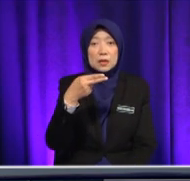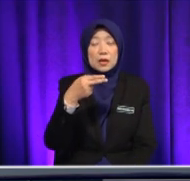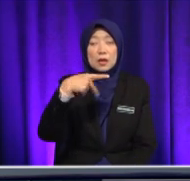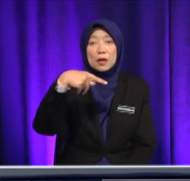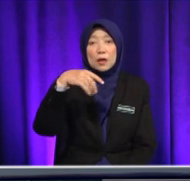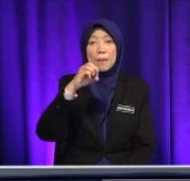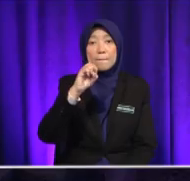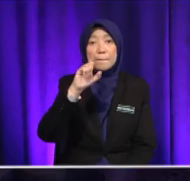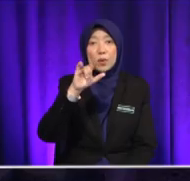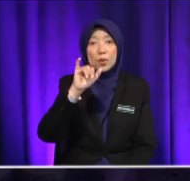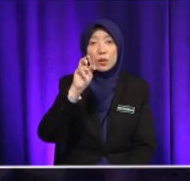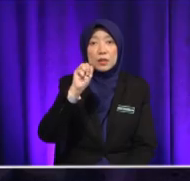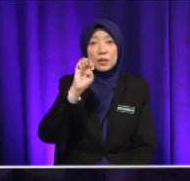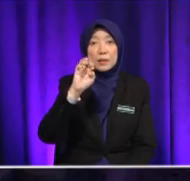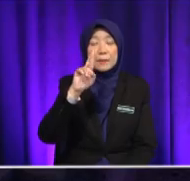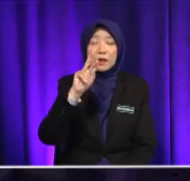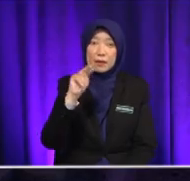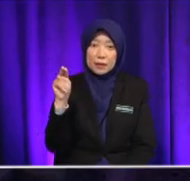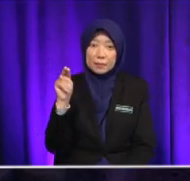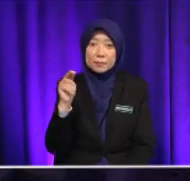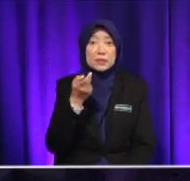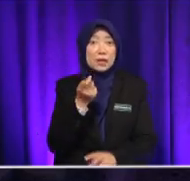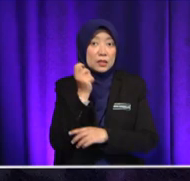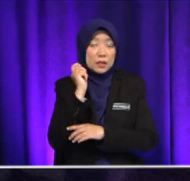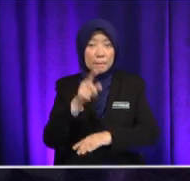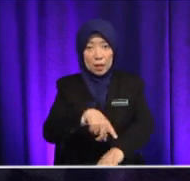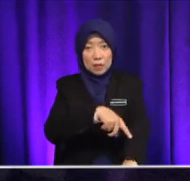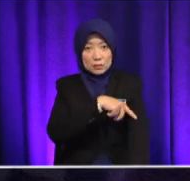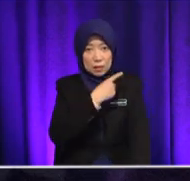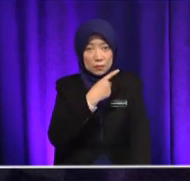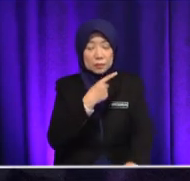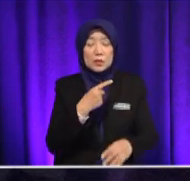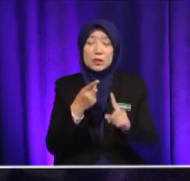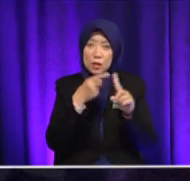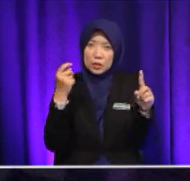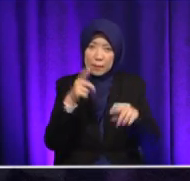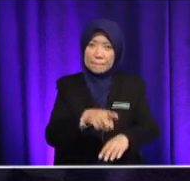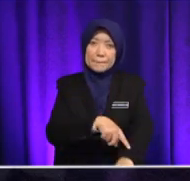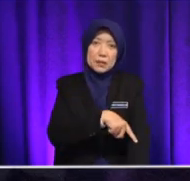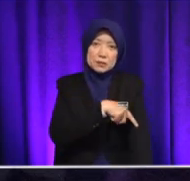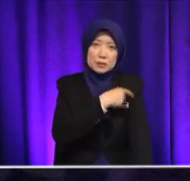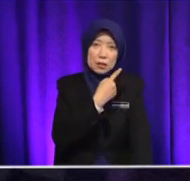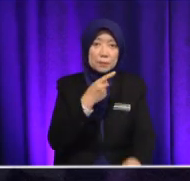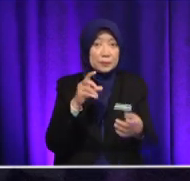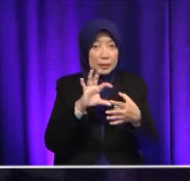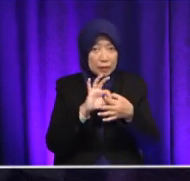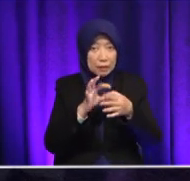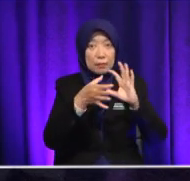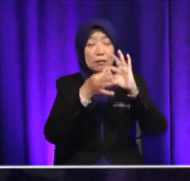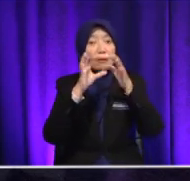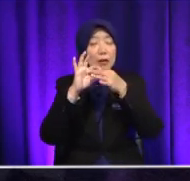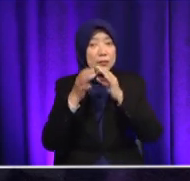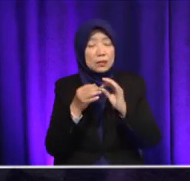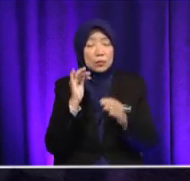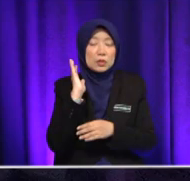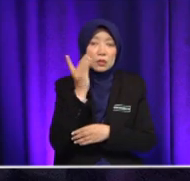Daripada panjang, nak gabung kecil jadi panjang. Nak daripada panjang tadi, rantai polimer yang panjang, nak